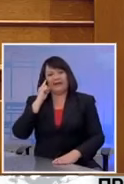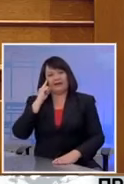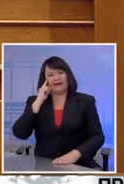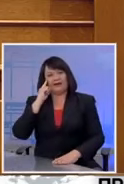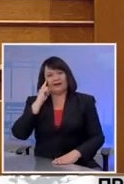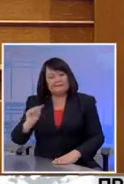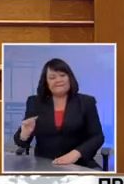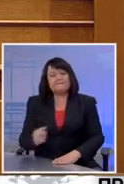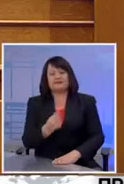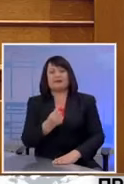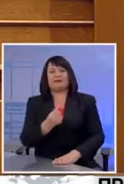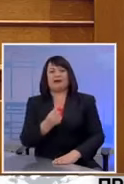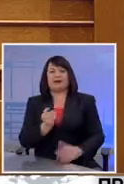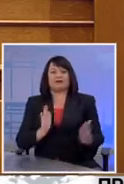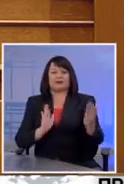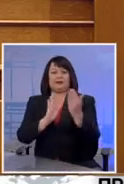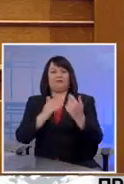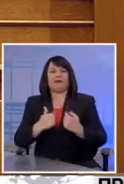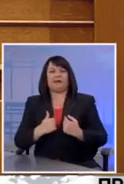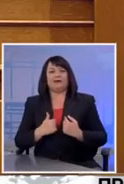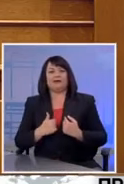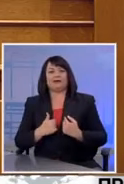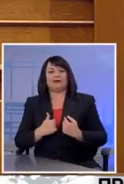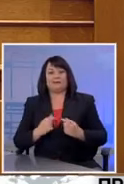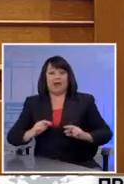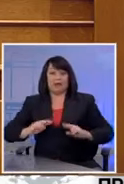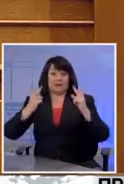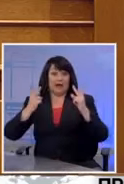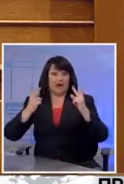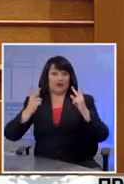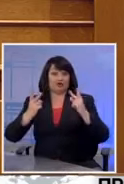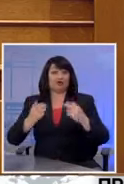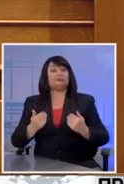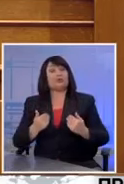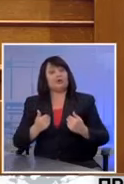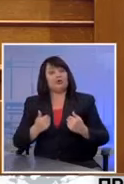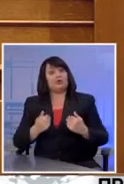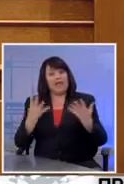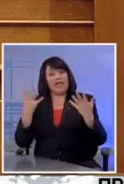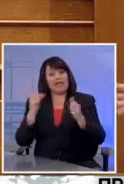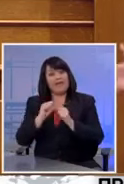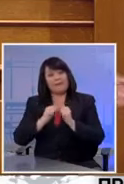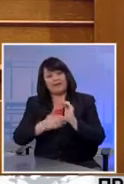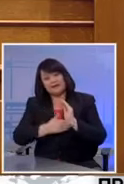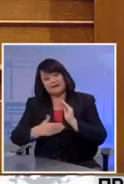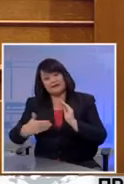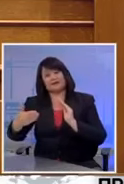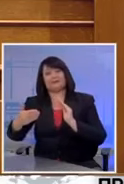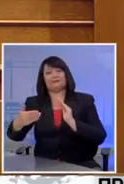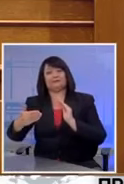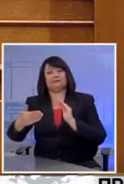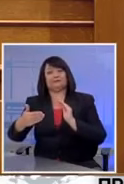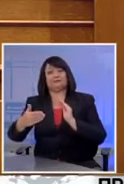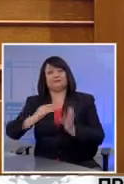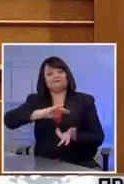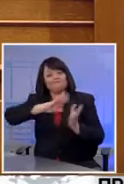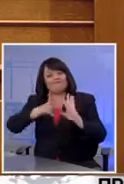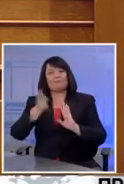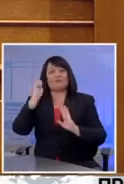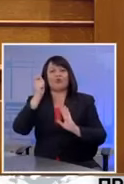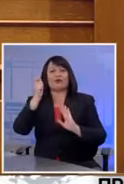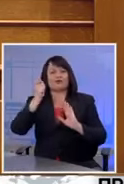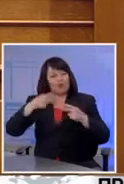ενοχλεί το γεγονός ότι έχετε απέναντί σας έναν αντίπαλο ο οποίος μετά από 9 μήνες έχει δρομολογήσει μια μεγάλη πολιτική ανατροπή.